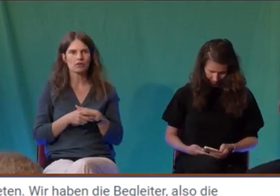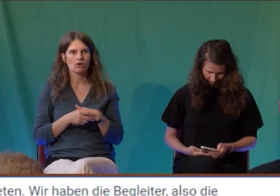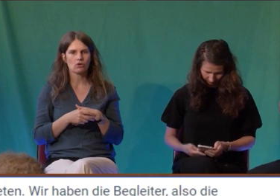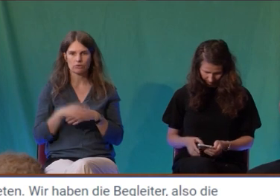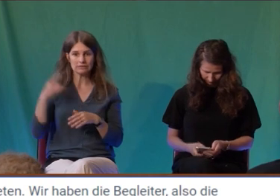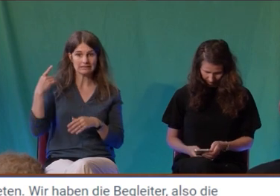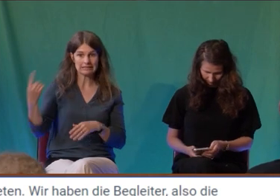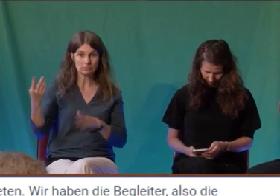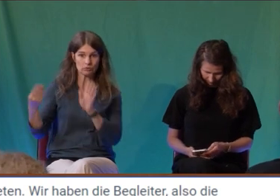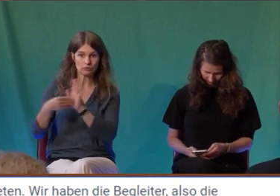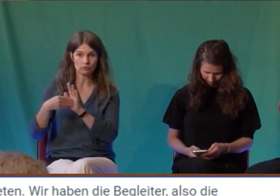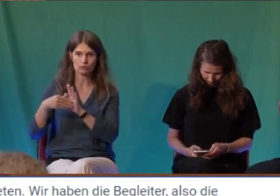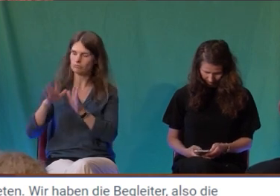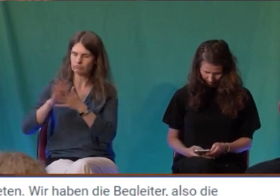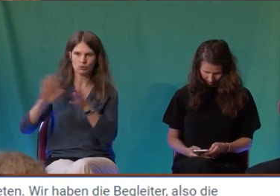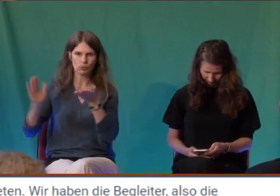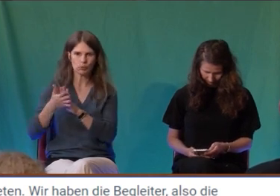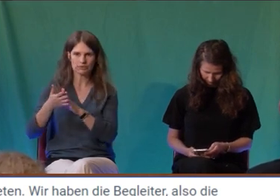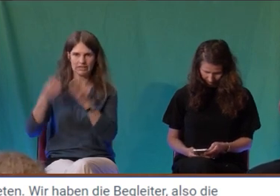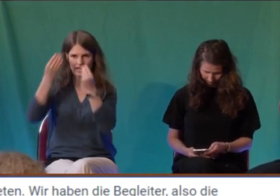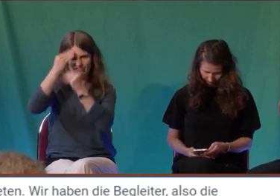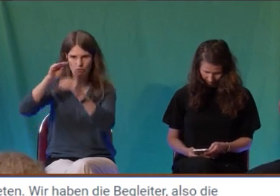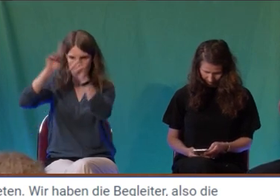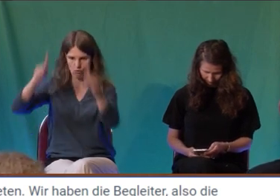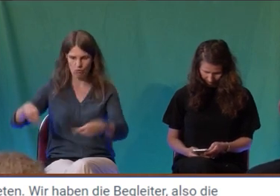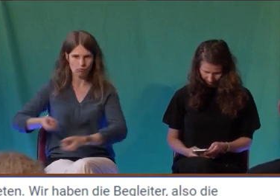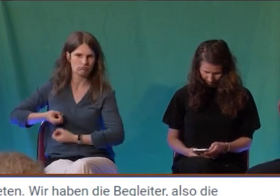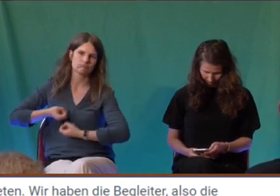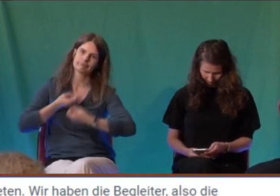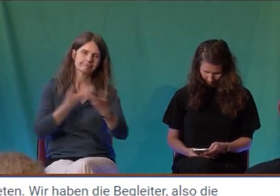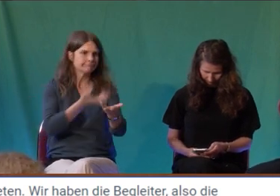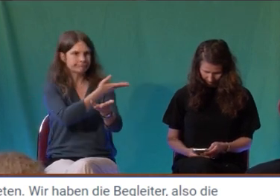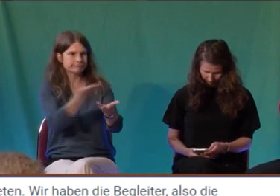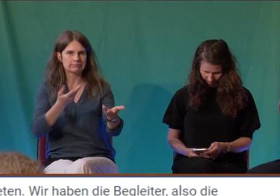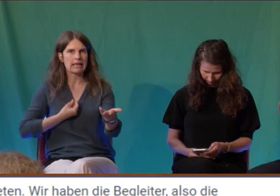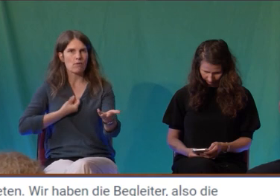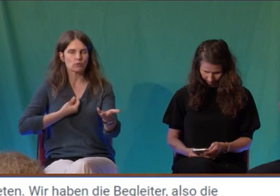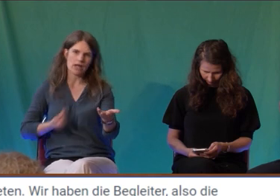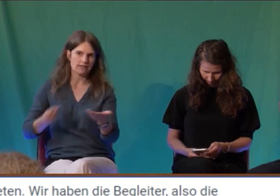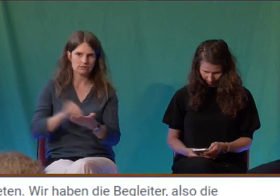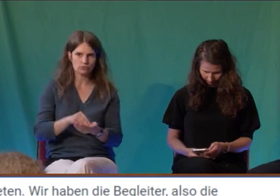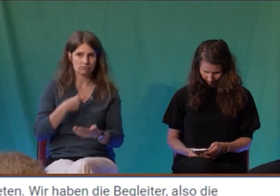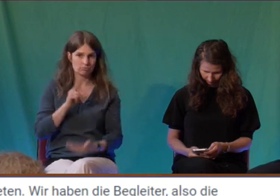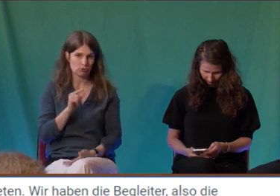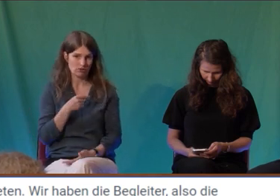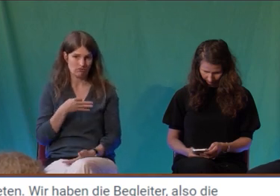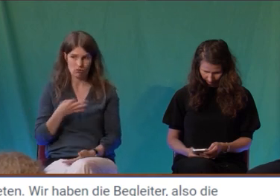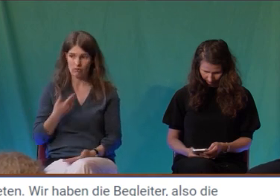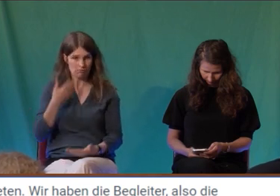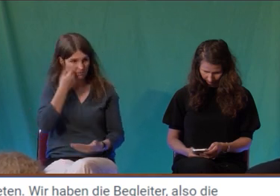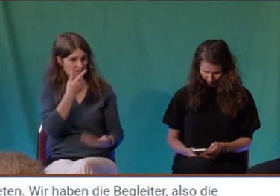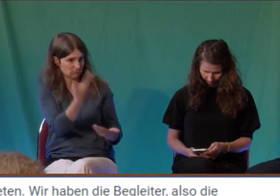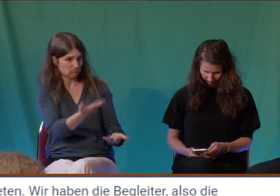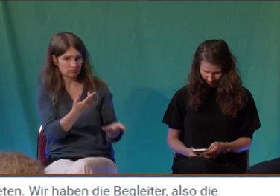dazu Handout uns gegeben wo sie das emotional beschrieben hat was eine Assistenz leisten soll